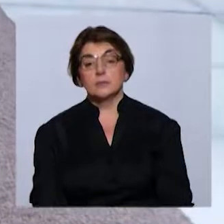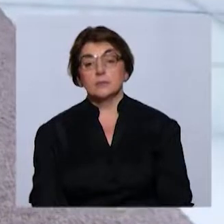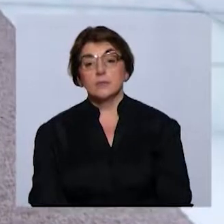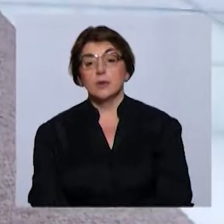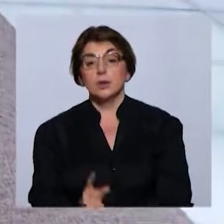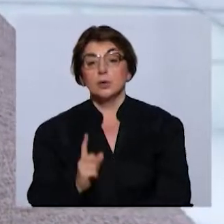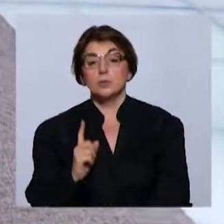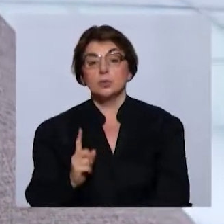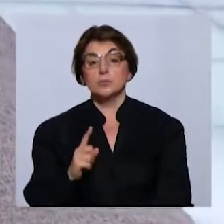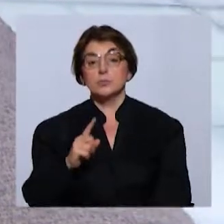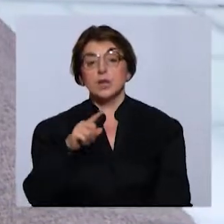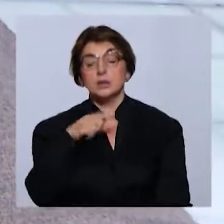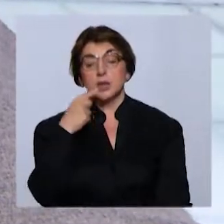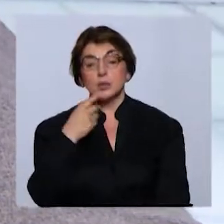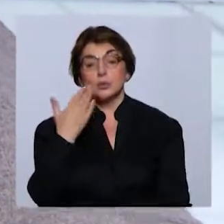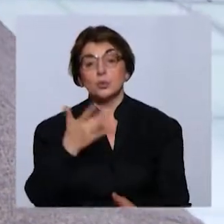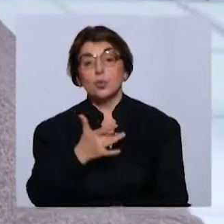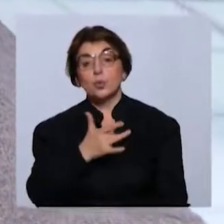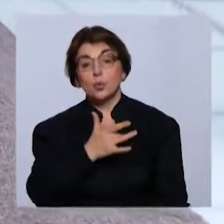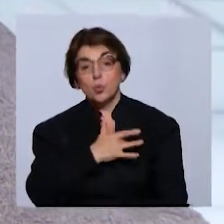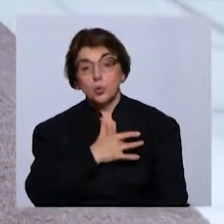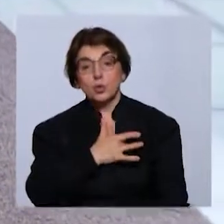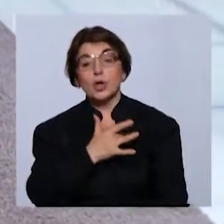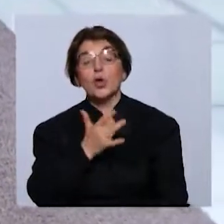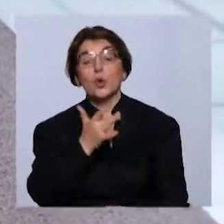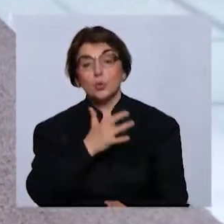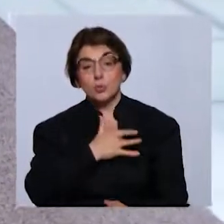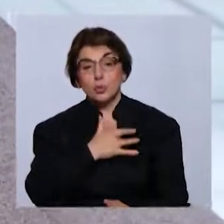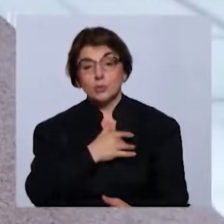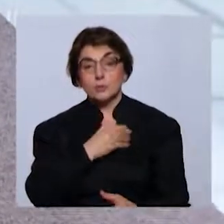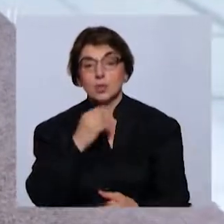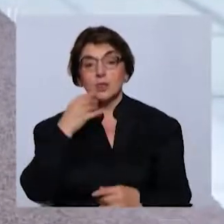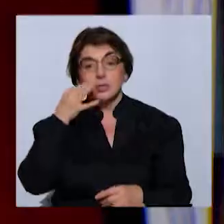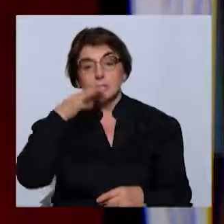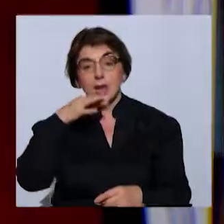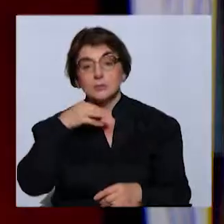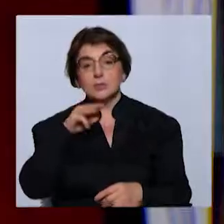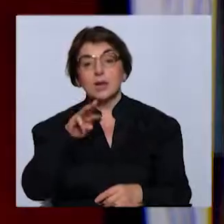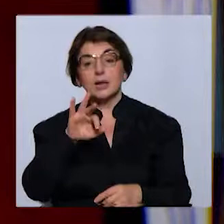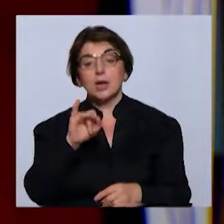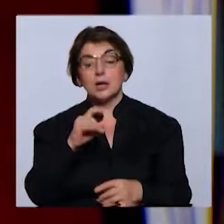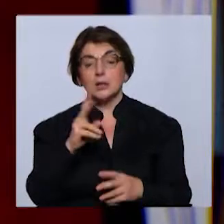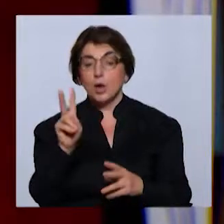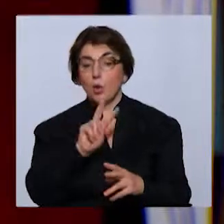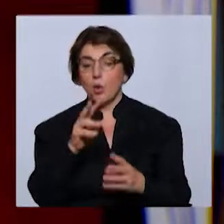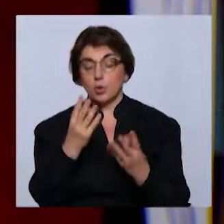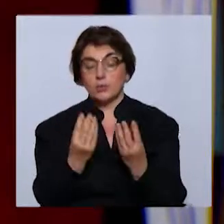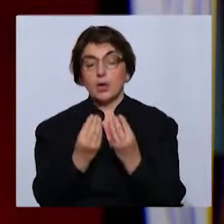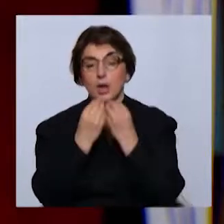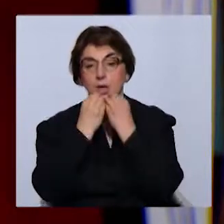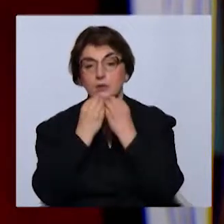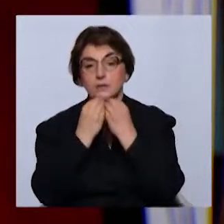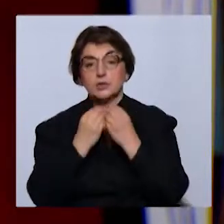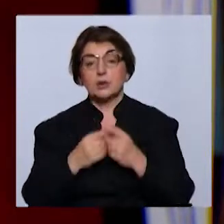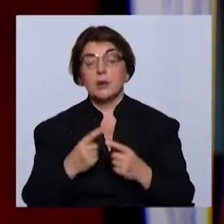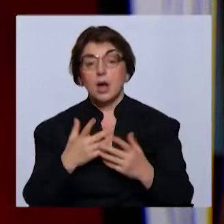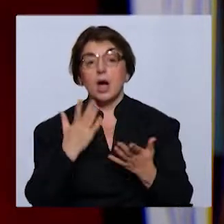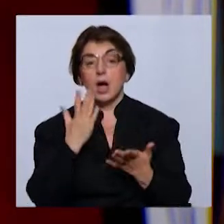თუმცა ნათქვამია, თუ გული გულობს, ქადა ორივე ხელით იჭმევაო. მოკლედ, აღმოჩნდა